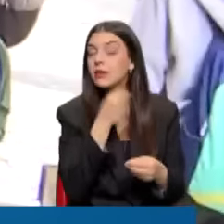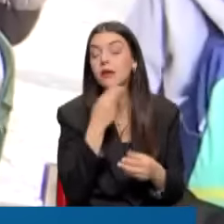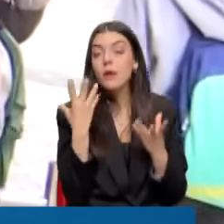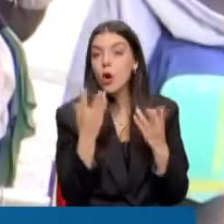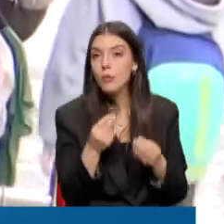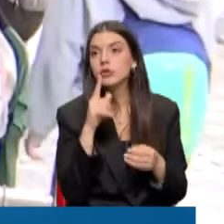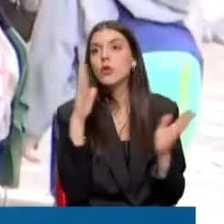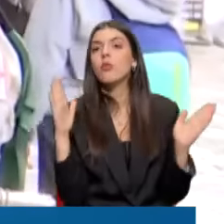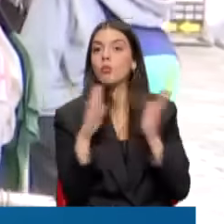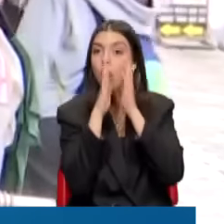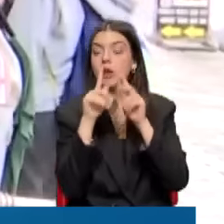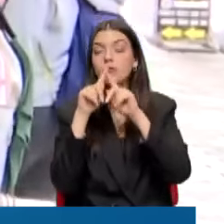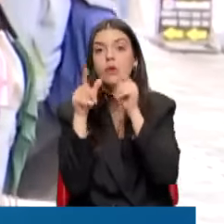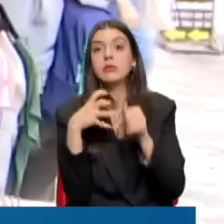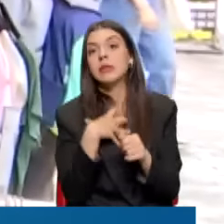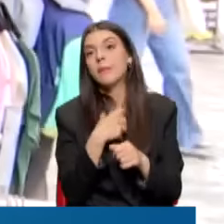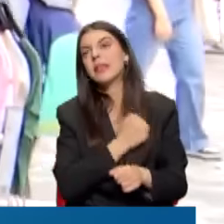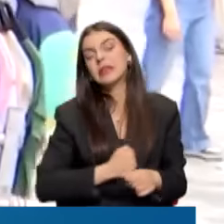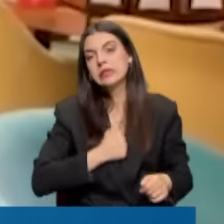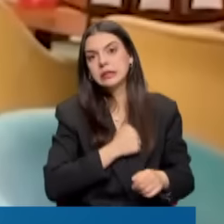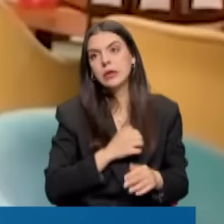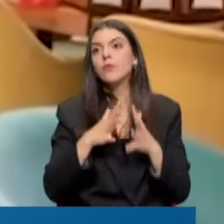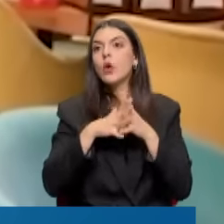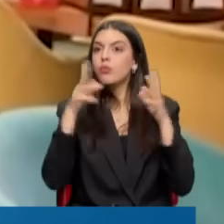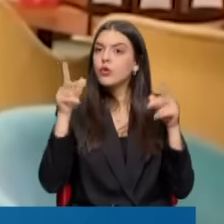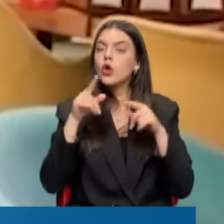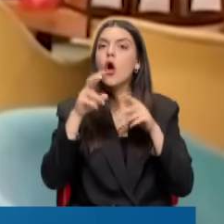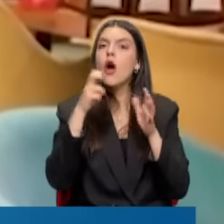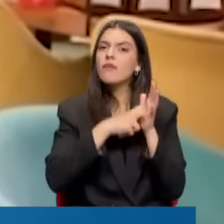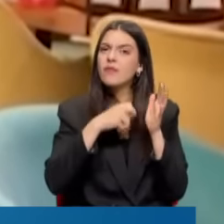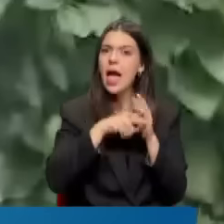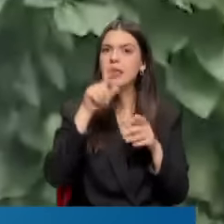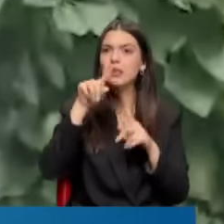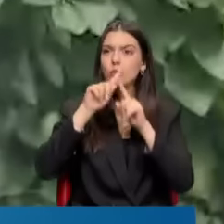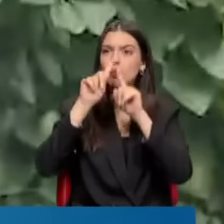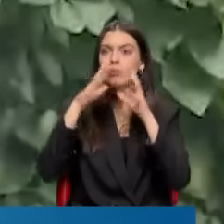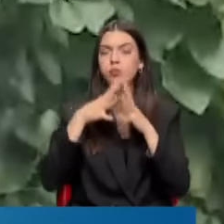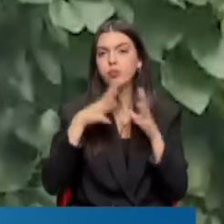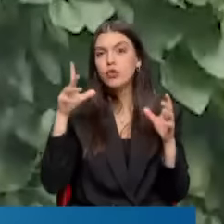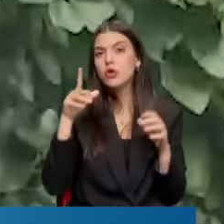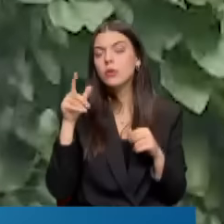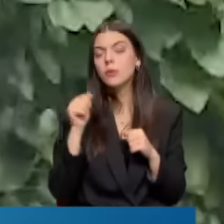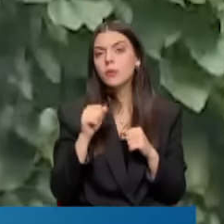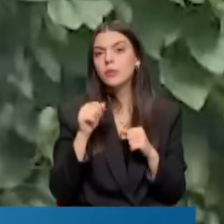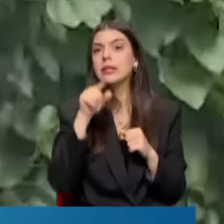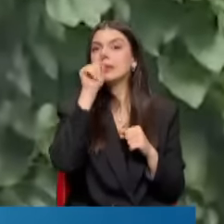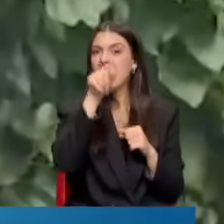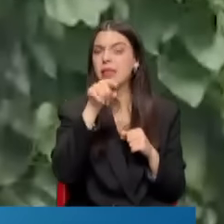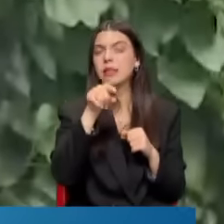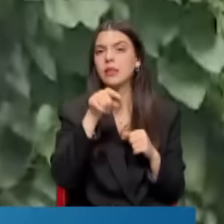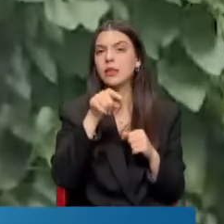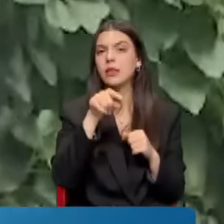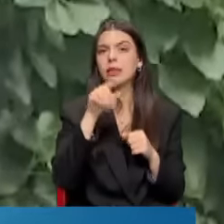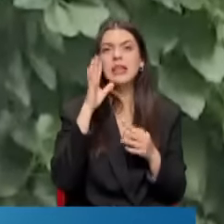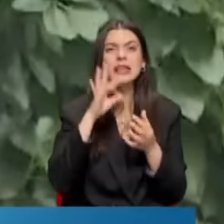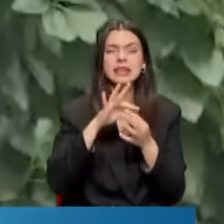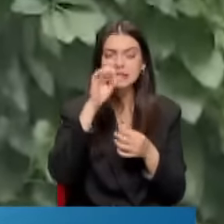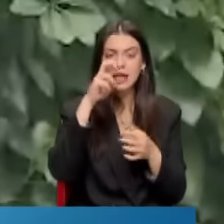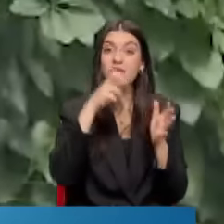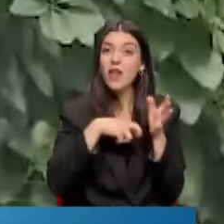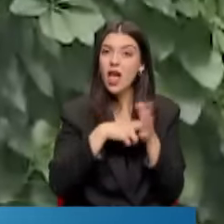esnafı kızdırdı büyük işletme ve holdinglerin ödemediği vergileri hatırlattılar Sen şirketlerin insanların